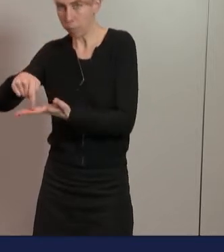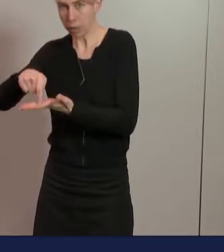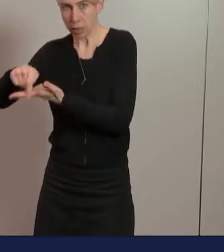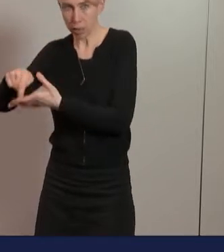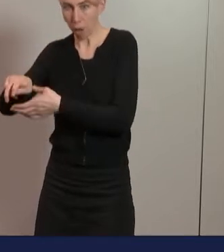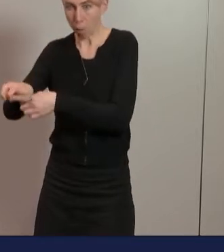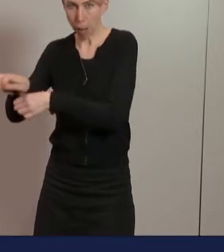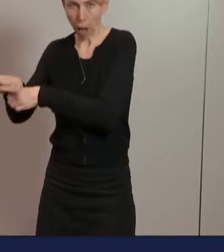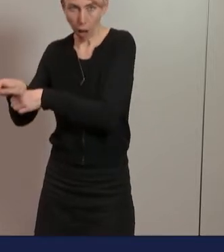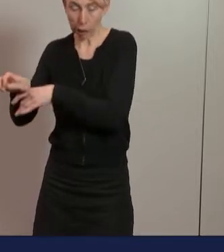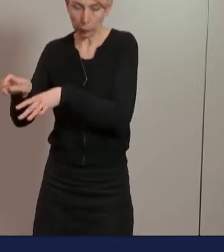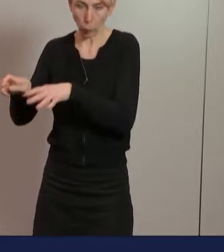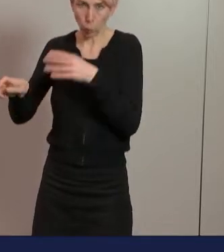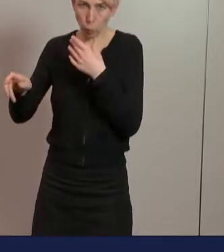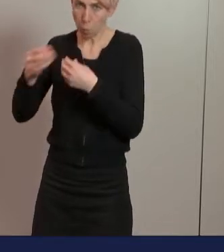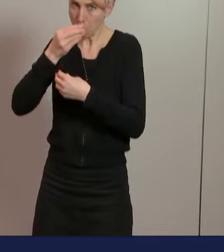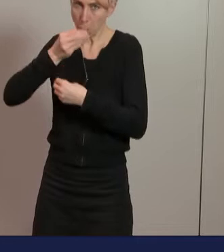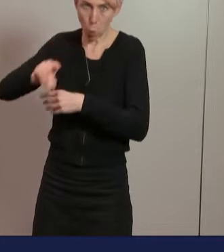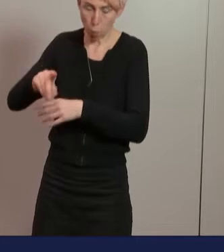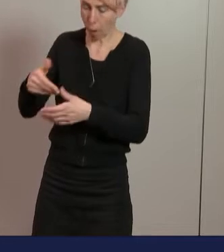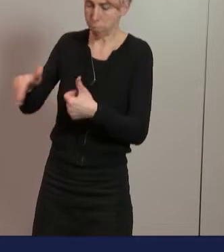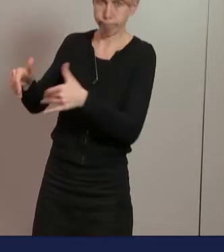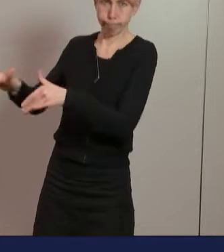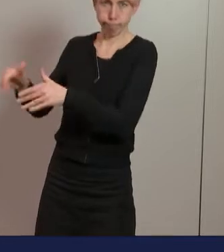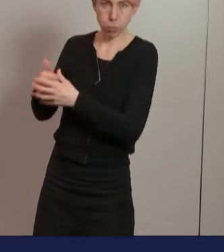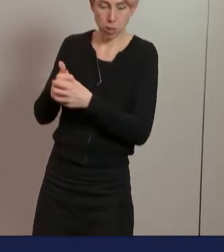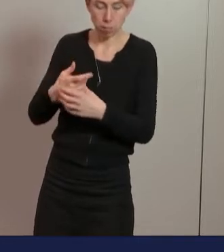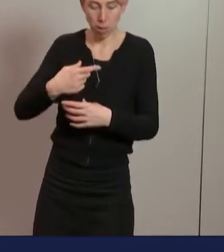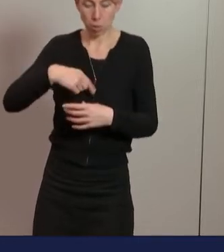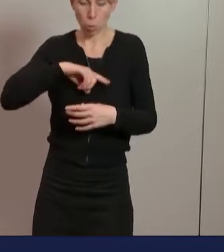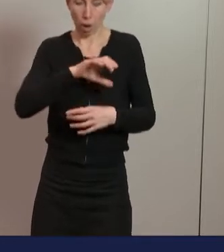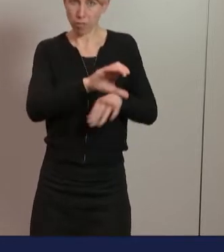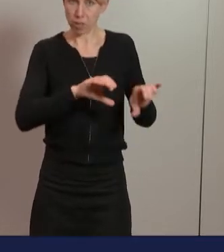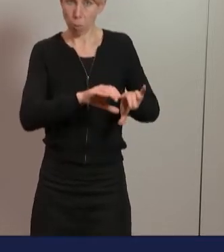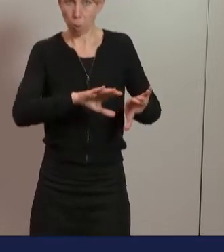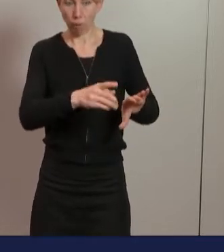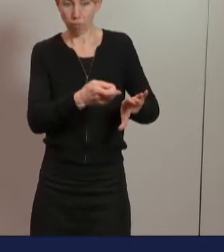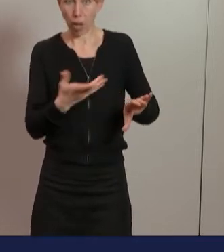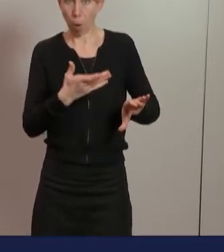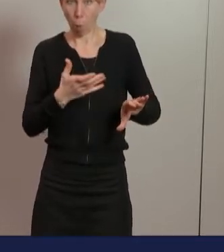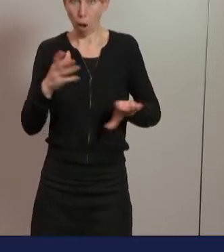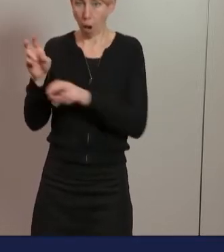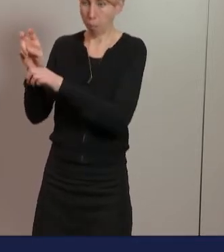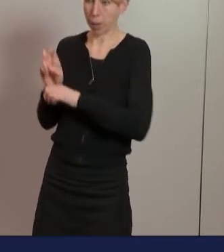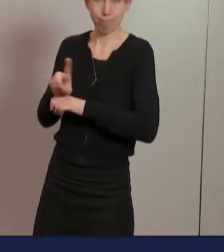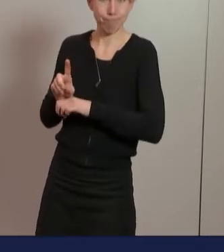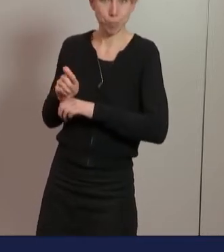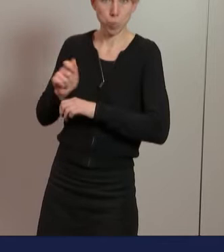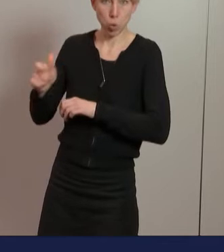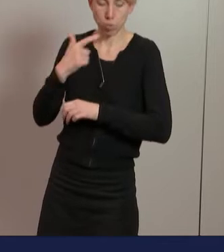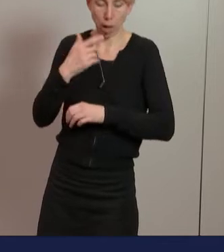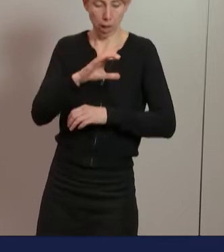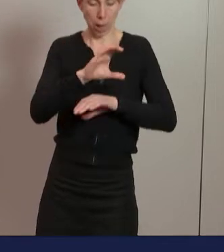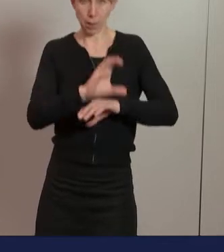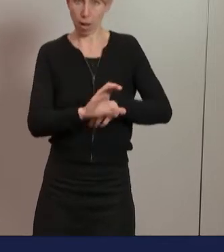Malgré une politique ambitieuse d'investissement, la ville n'a fait que peu appel à l'emprunt pour la financer. Le capital restant dû est ainsi de 20 millions